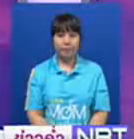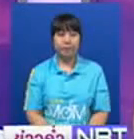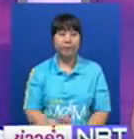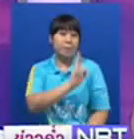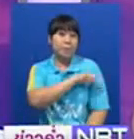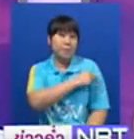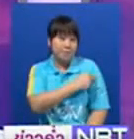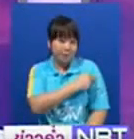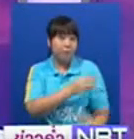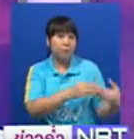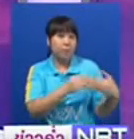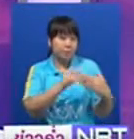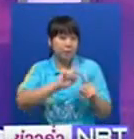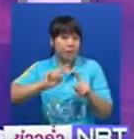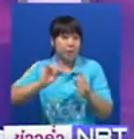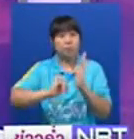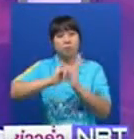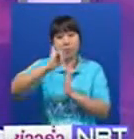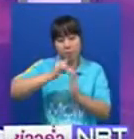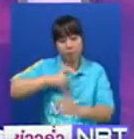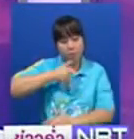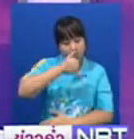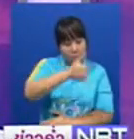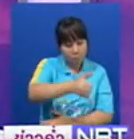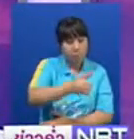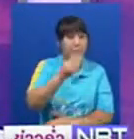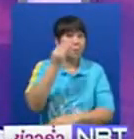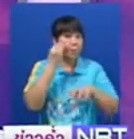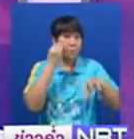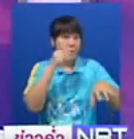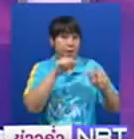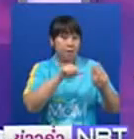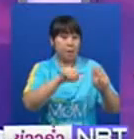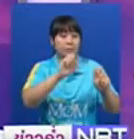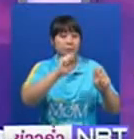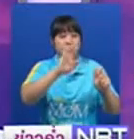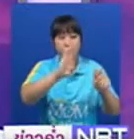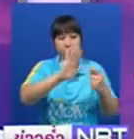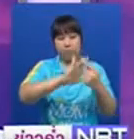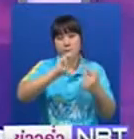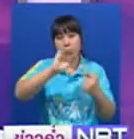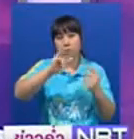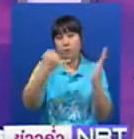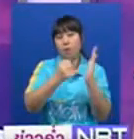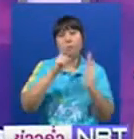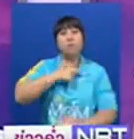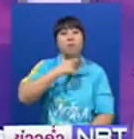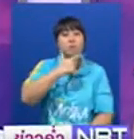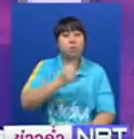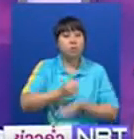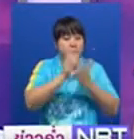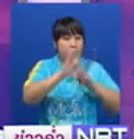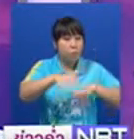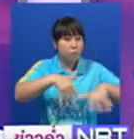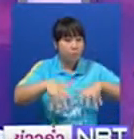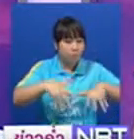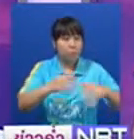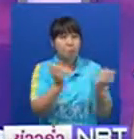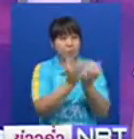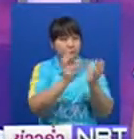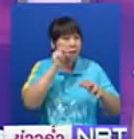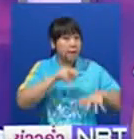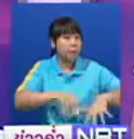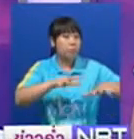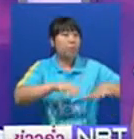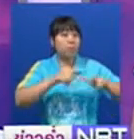นายแพทย์เคลื่อนที่จากจังหวัดเชียงใหม่ลงพื้นที่บ้านศพโขงอำเภอศพเมยจังหวัดแม่ฮ่องสอนเพื่อช่วยเหลือบรรเทาความเดือดร้อนให้กับชาวบ้านที่ประสบปัญหาอุ